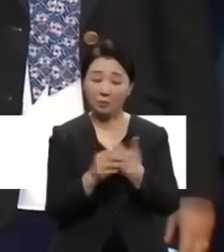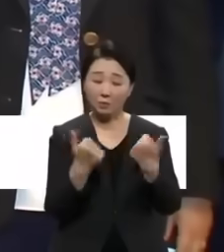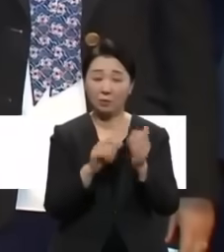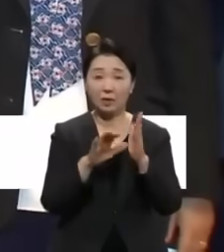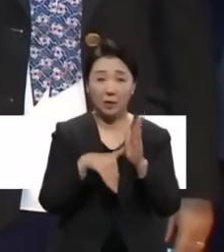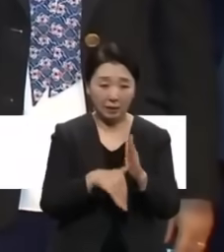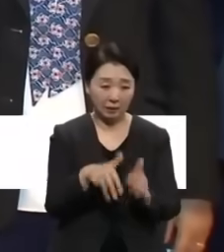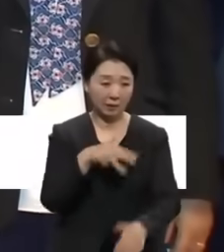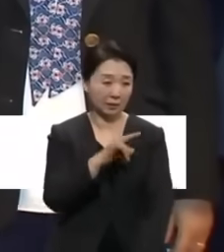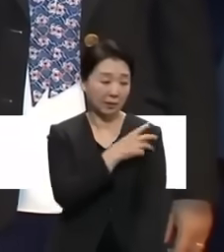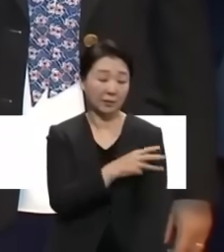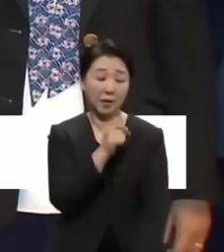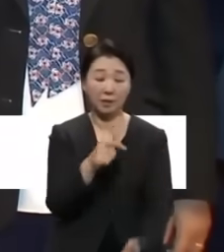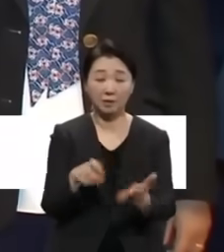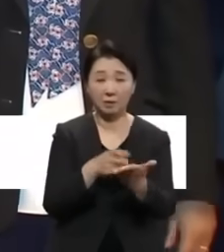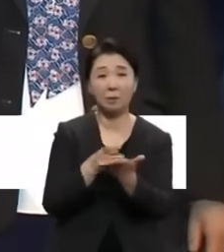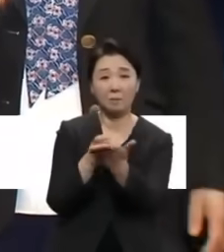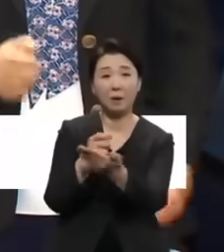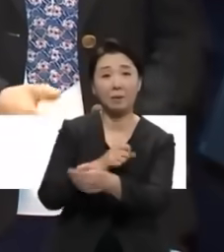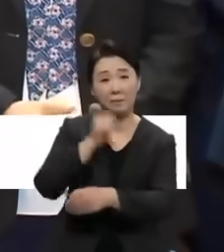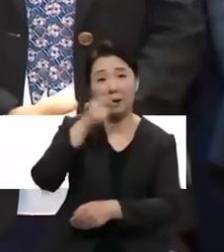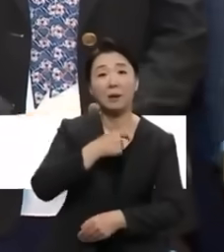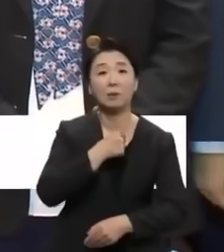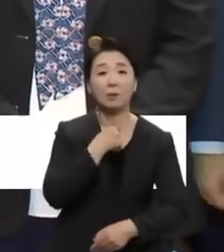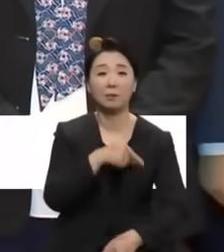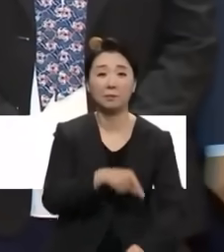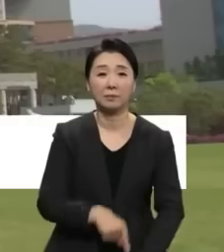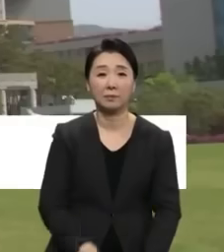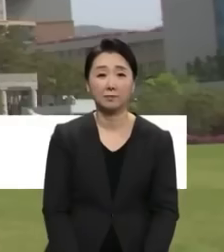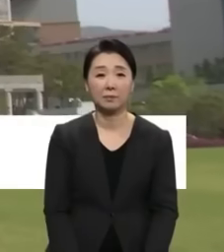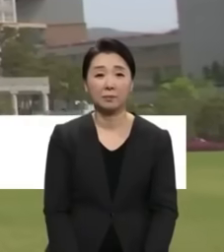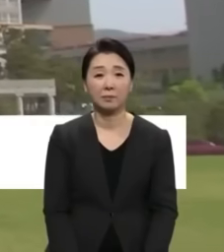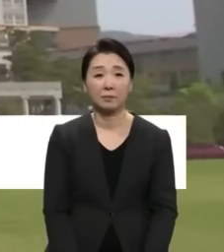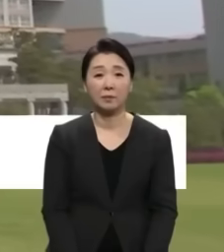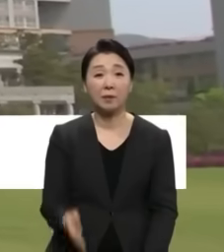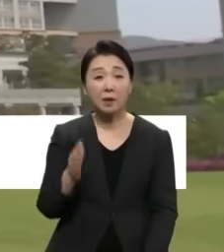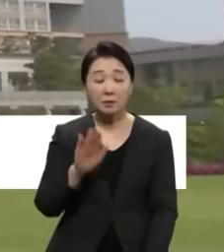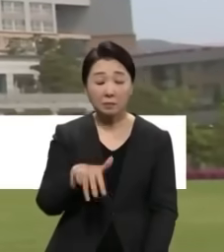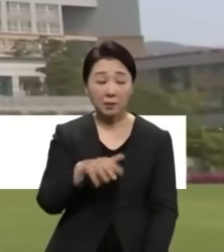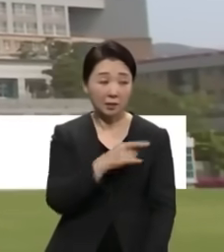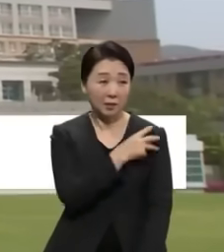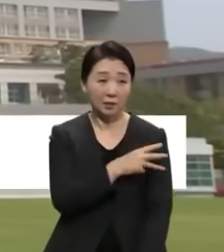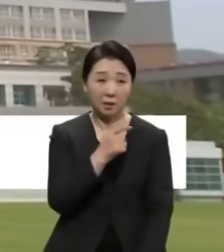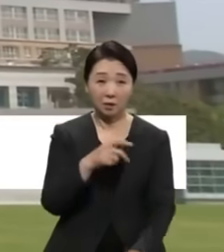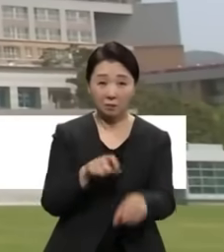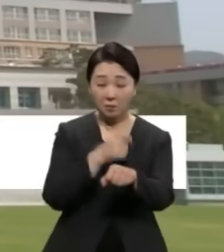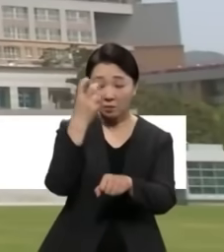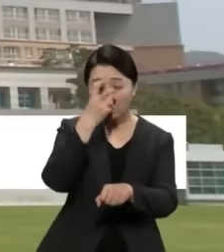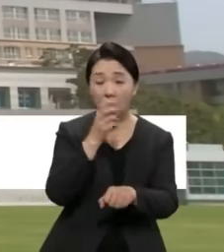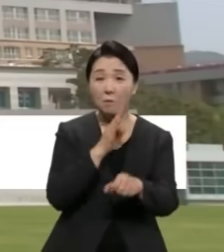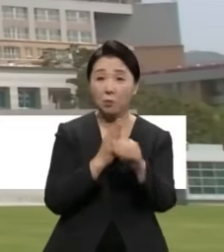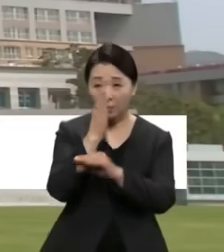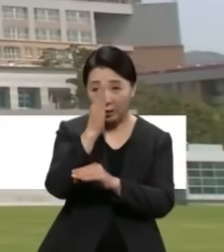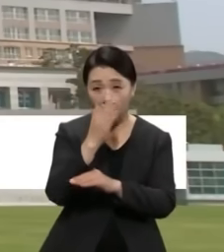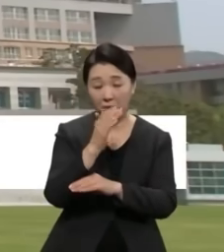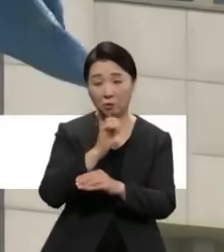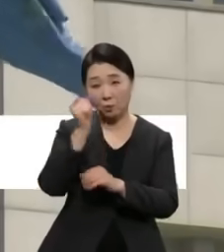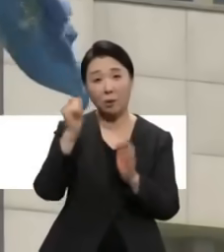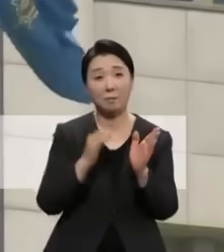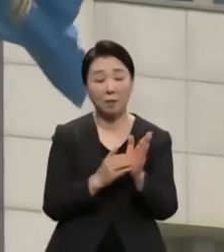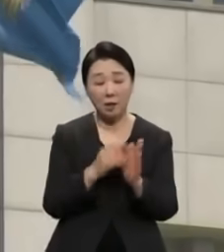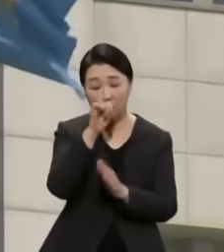특검법을 상정 처리할 것이라는 관측에 무게가 실립니다. 그러나 최상병 특검법이 본회의를 통과하더라도